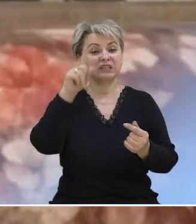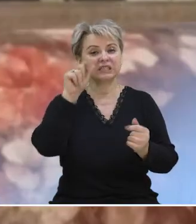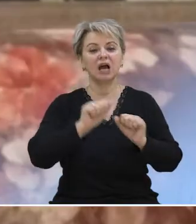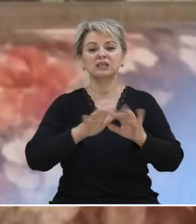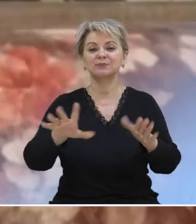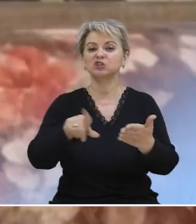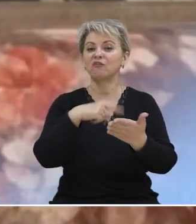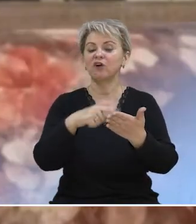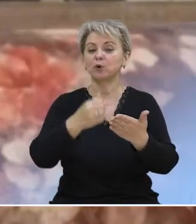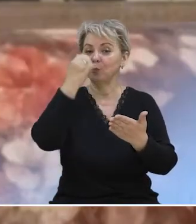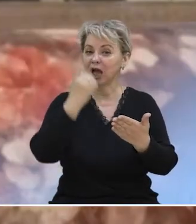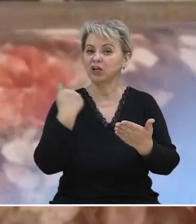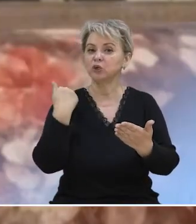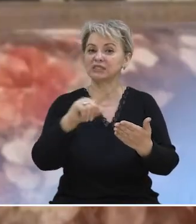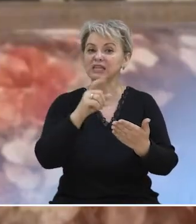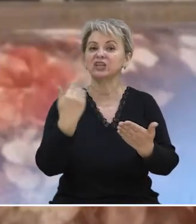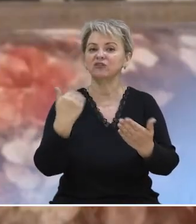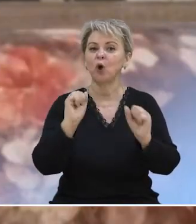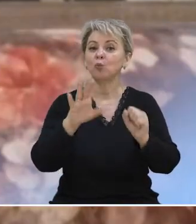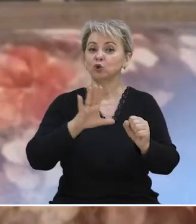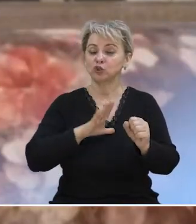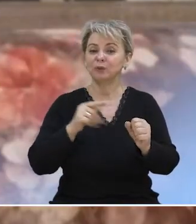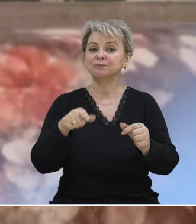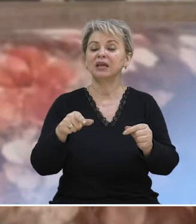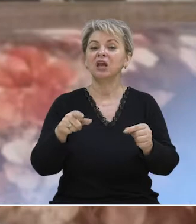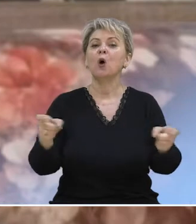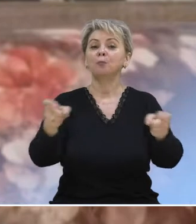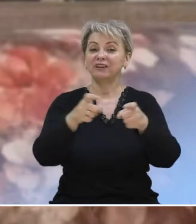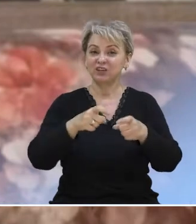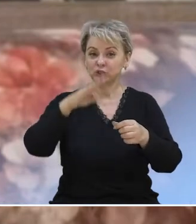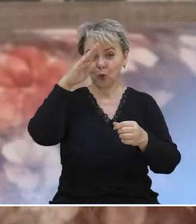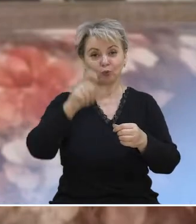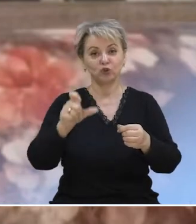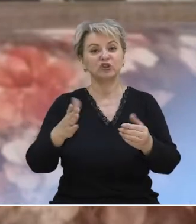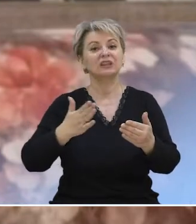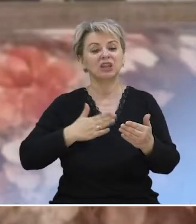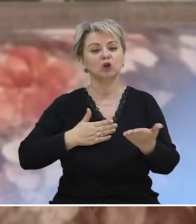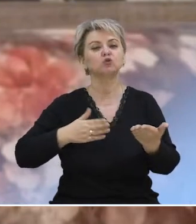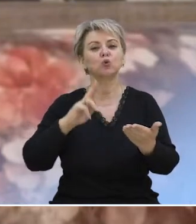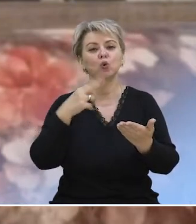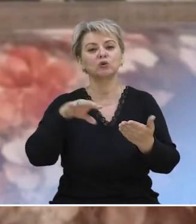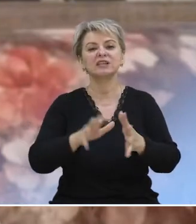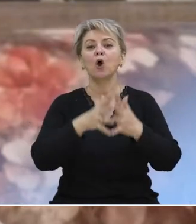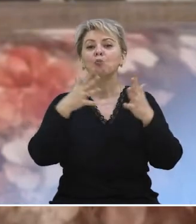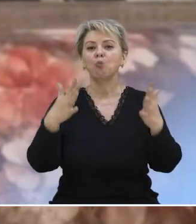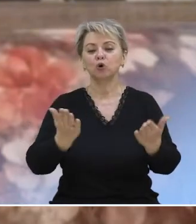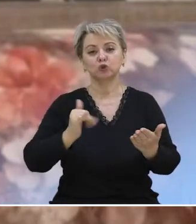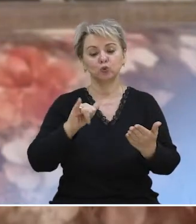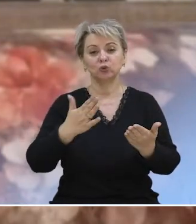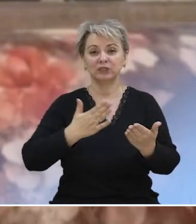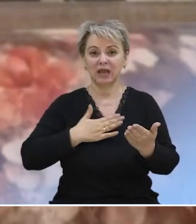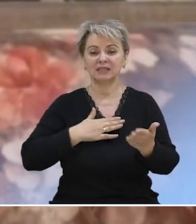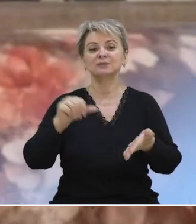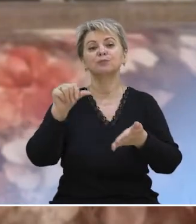Ой, вы знаете, распространенный вопрос, благодарю вас за него. Может быть, мы сейчас привлечем все-таки мужчин в наш курс. Конечно, больше